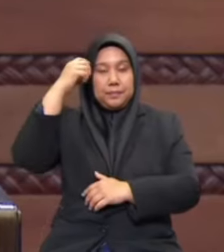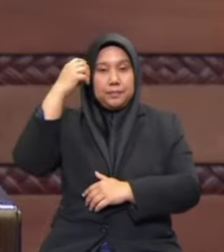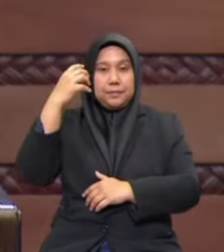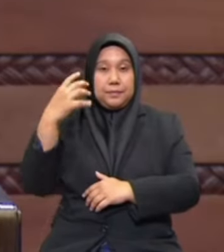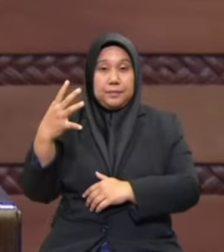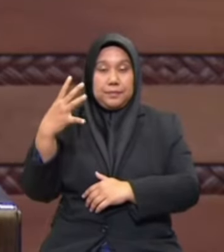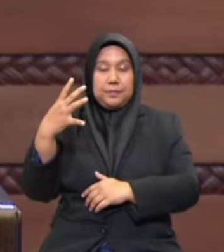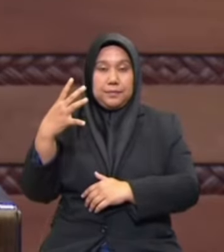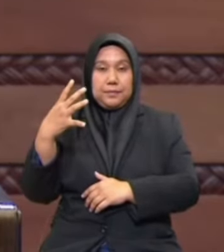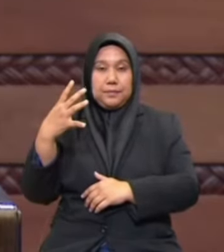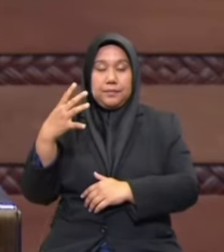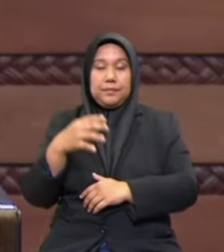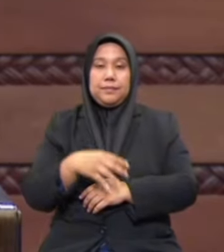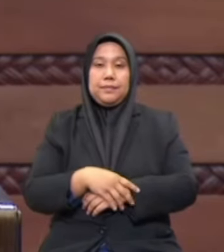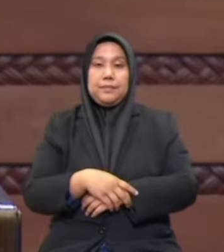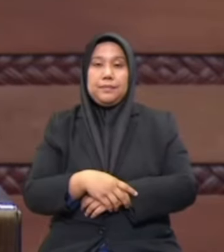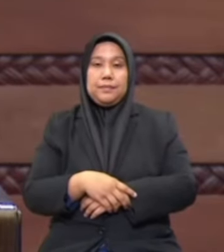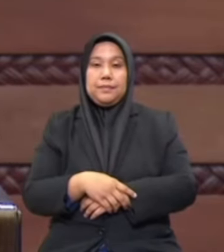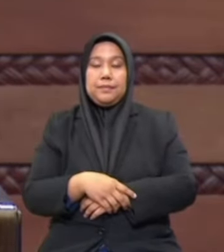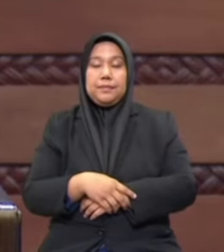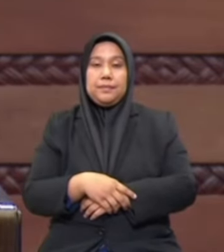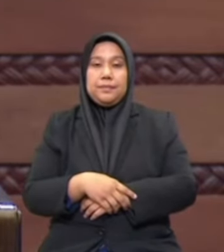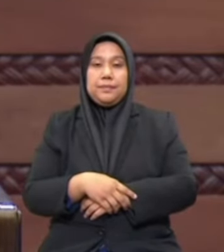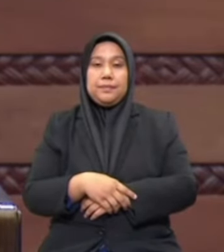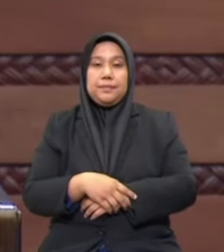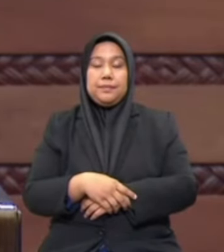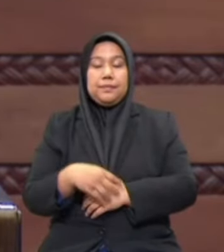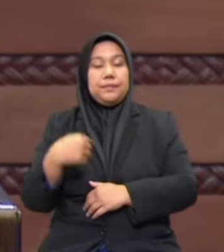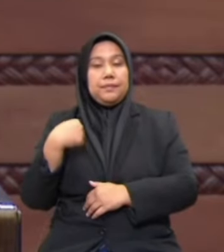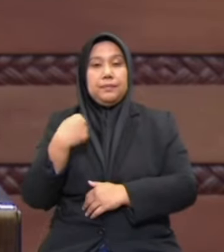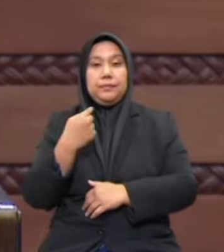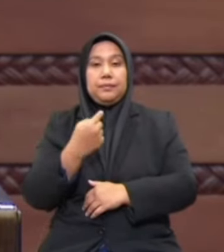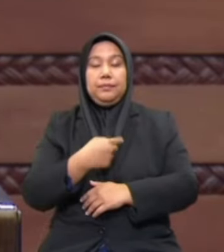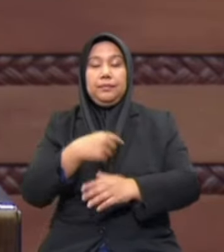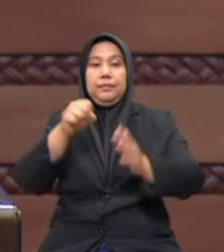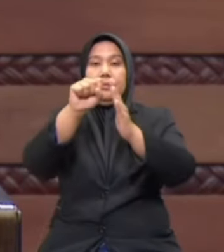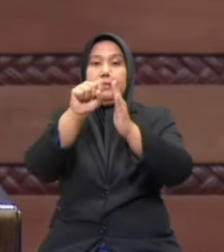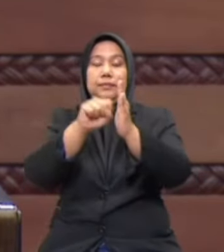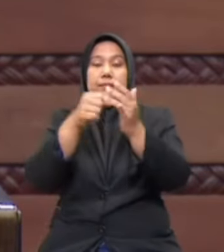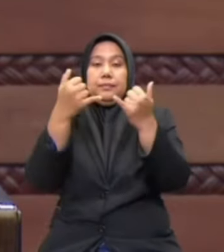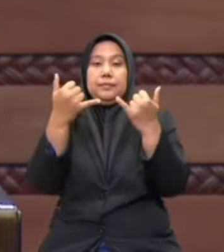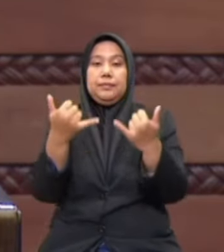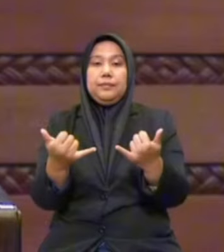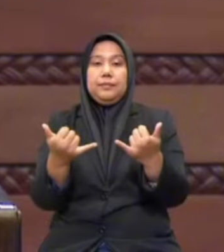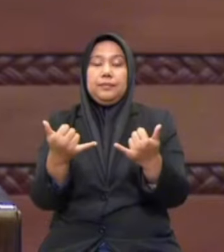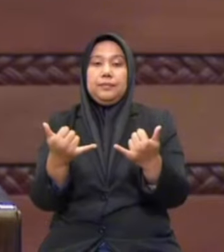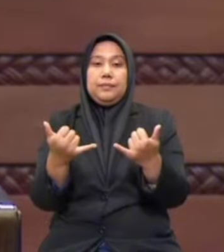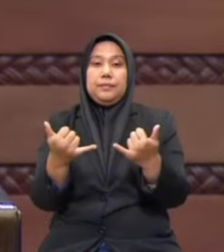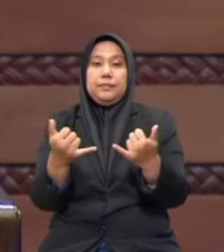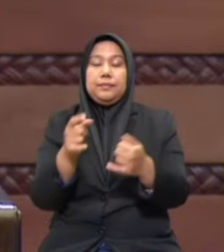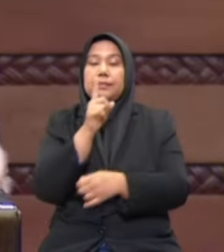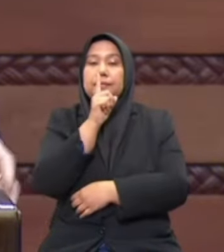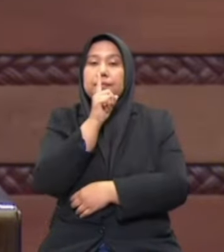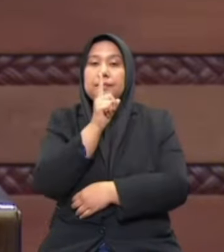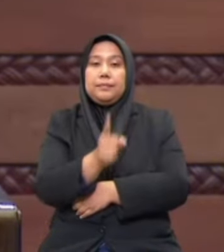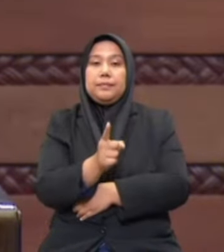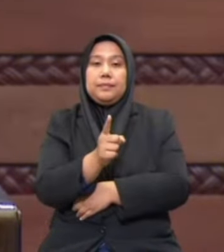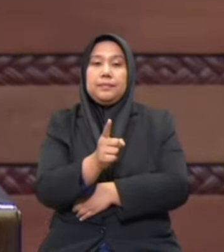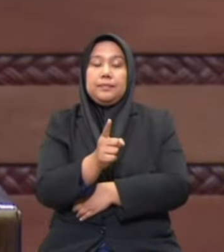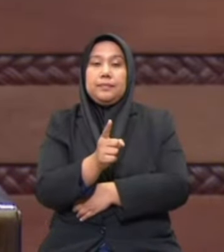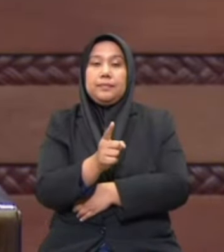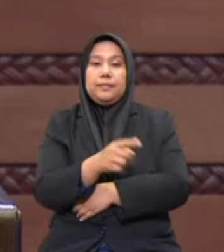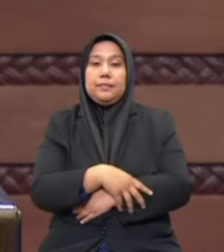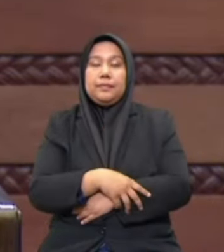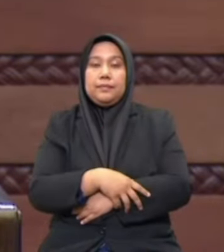tu bagi sama kita kita punya syarat-syarat sekarang memang apa sepatut